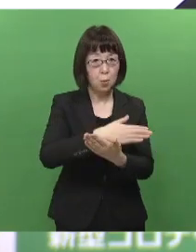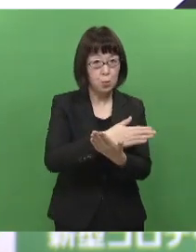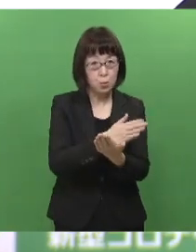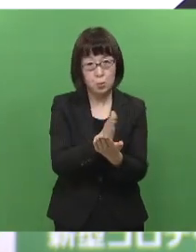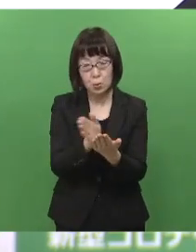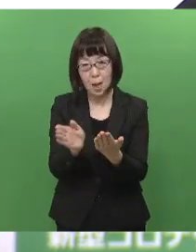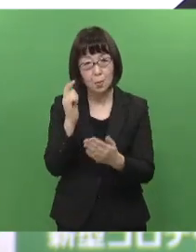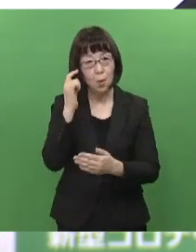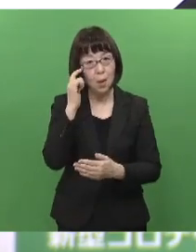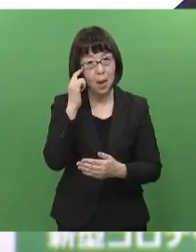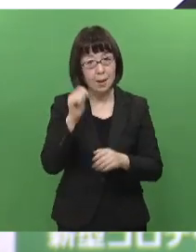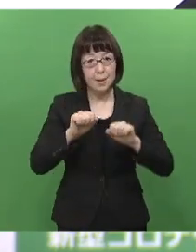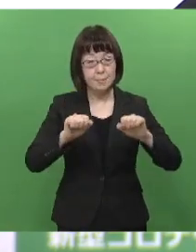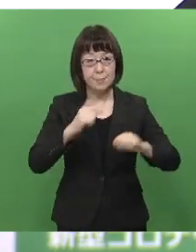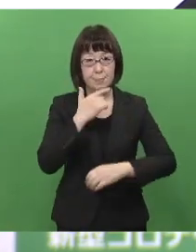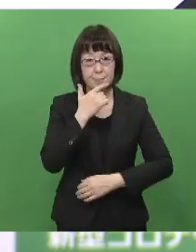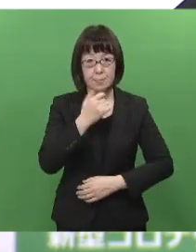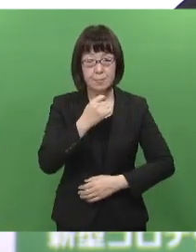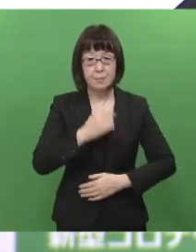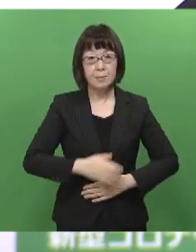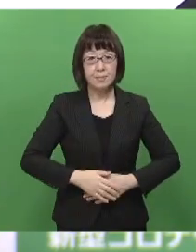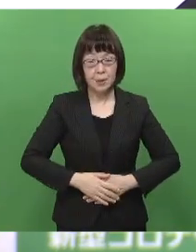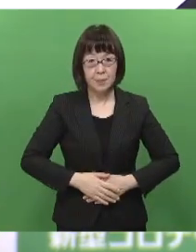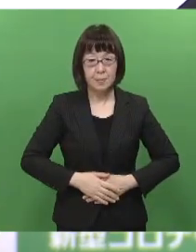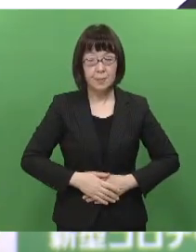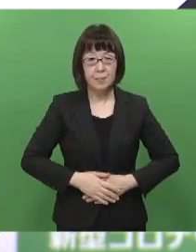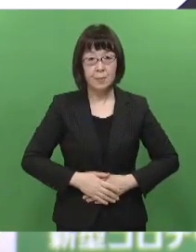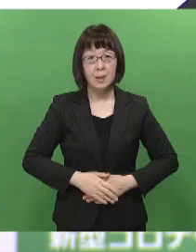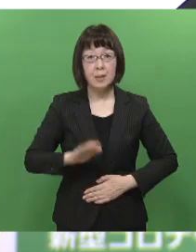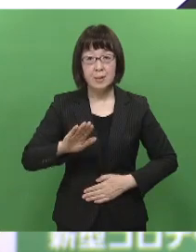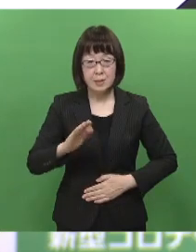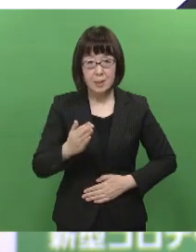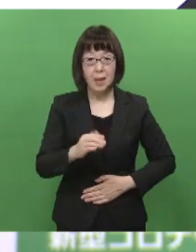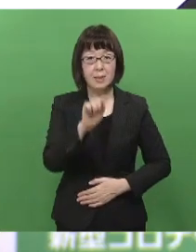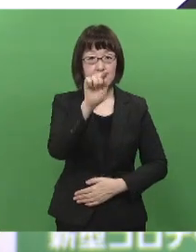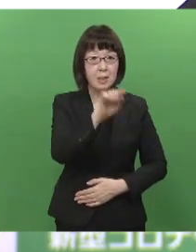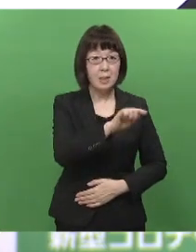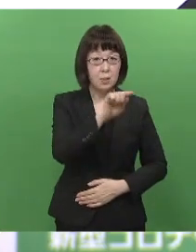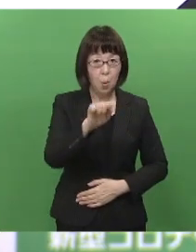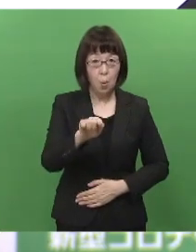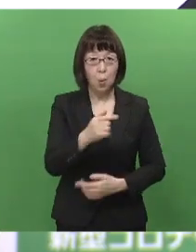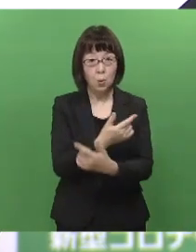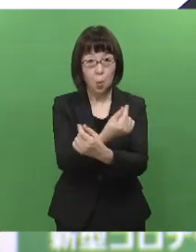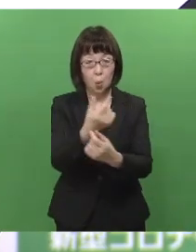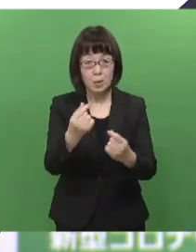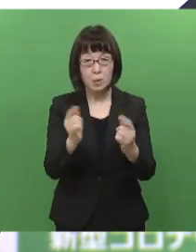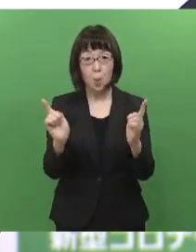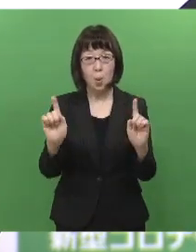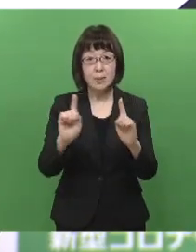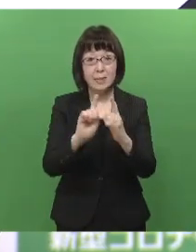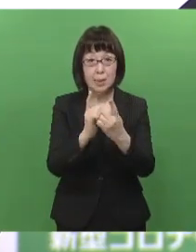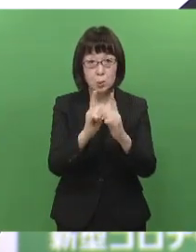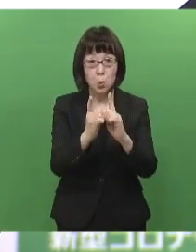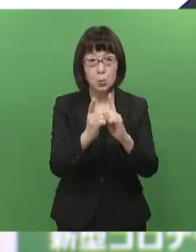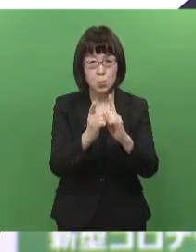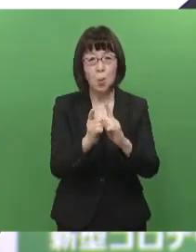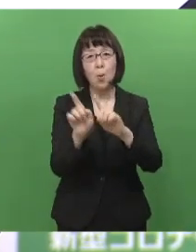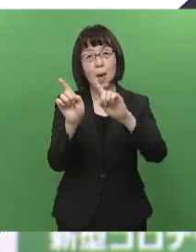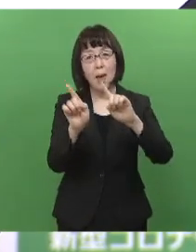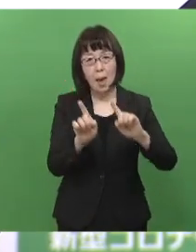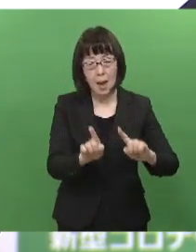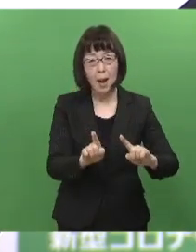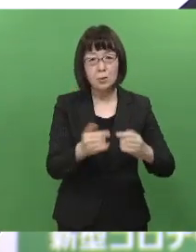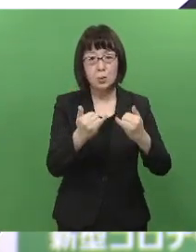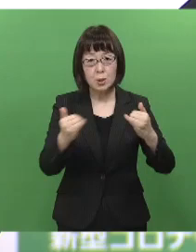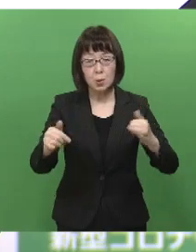たい。それでもやはり人と人との接触をいかに抑えるか、人流を抑える